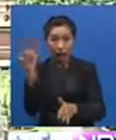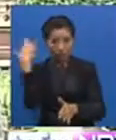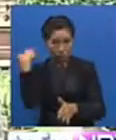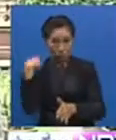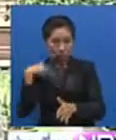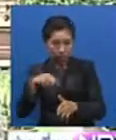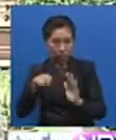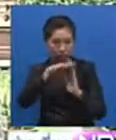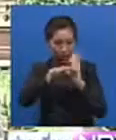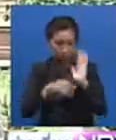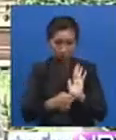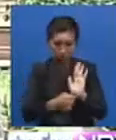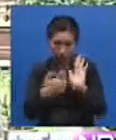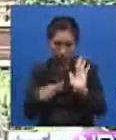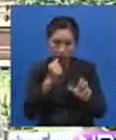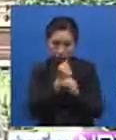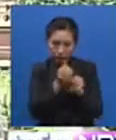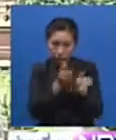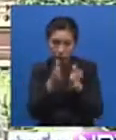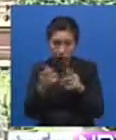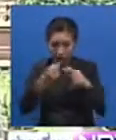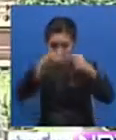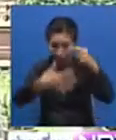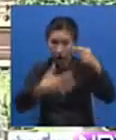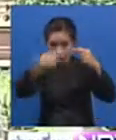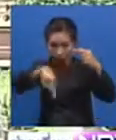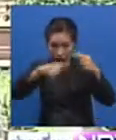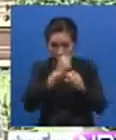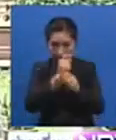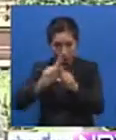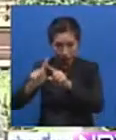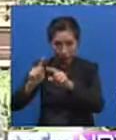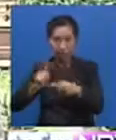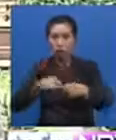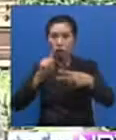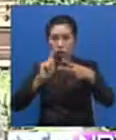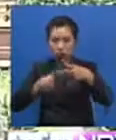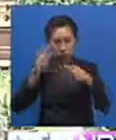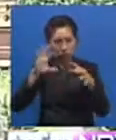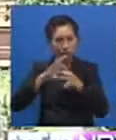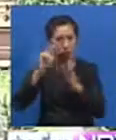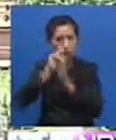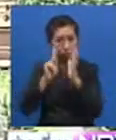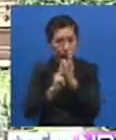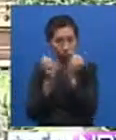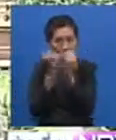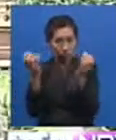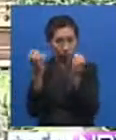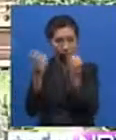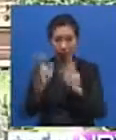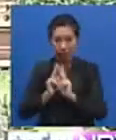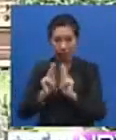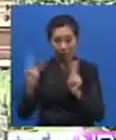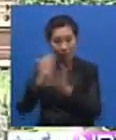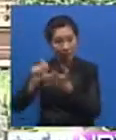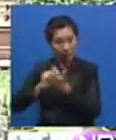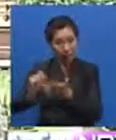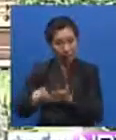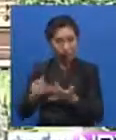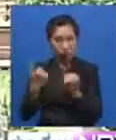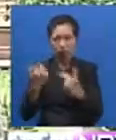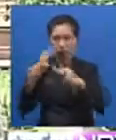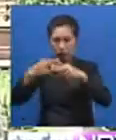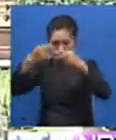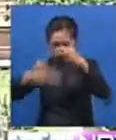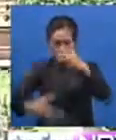ายเอาไว้ก่อนหน้านี้ขณะเดียวกันค่ะเรื่องของการตั้งกรรมธิการยกร่างรัฐธรรมนูญก็เป็นประเด็นที่ต้องจับตาเพราะถึงแม้ว่ายังไม่มีรายชื่อ